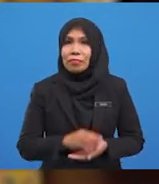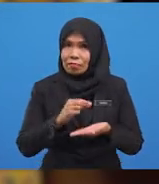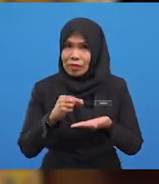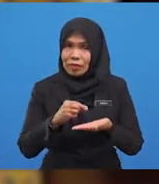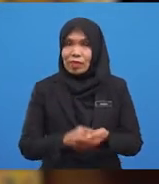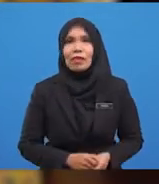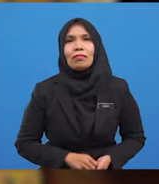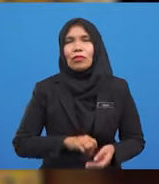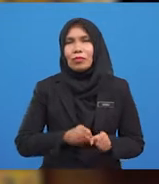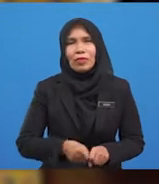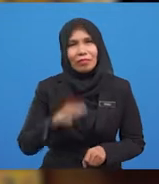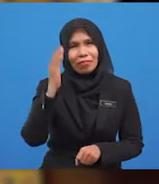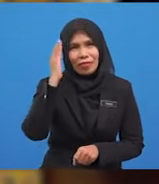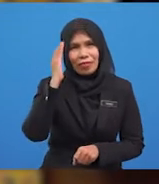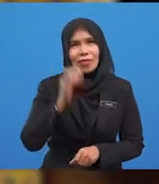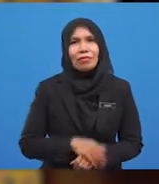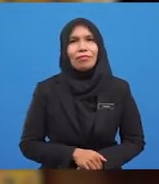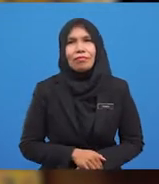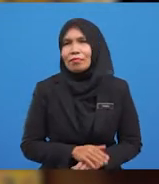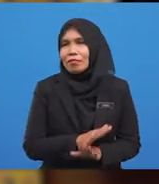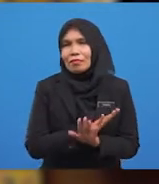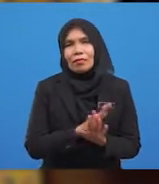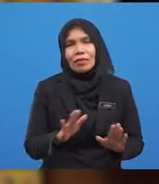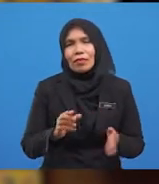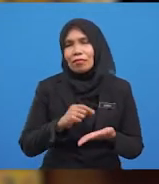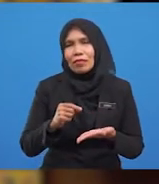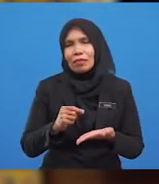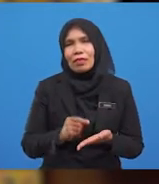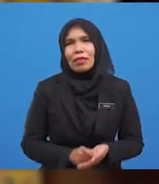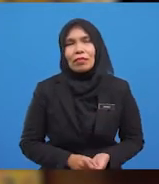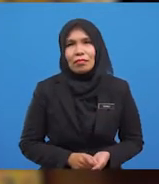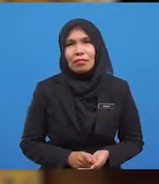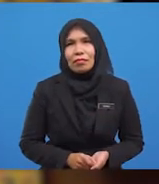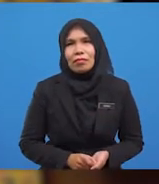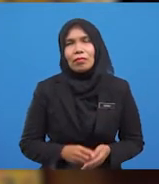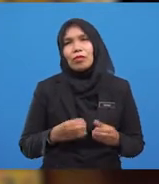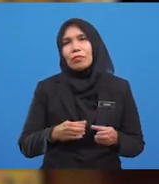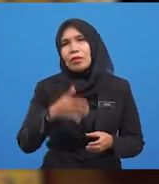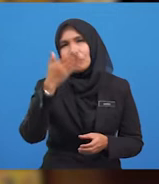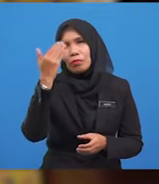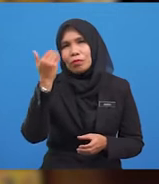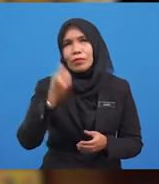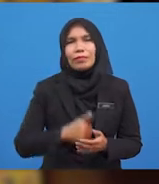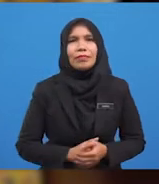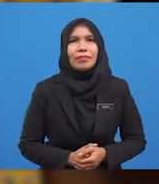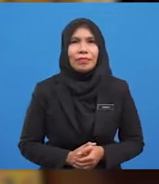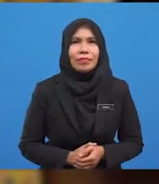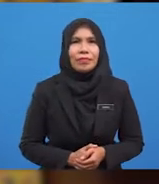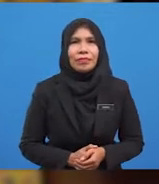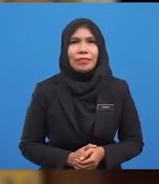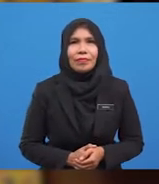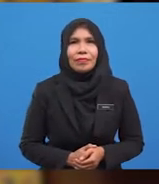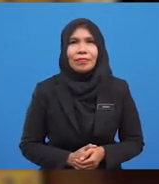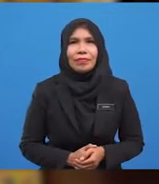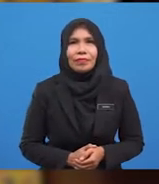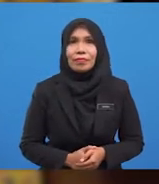supaya ingat. Tidak mencatat, ilmu tak lekat. Baiklah, dalam kupasan aspek